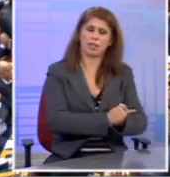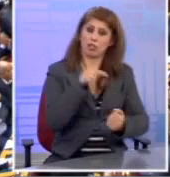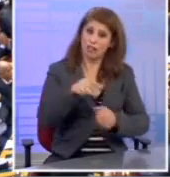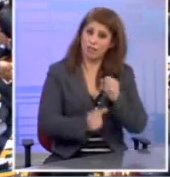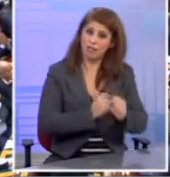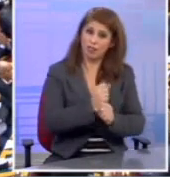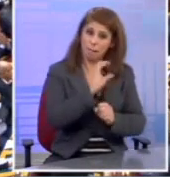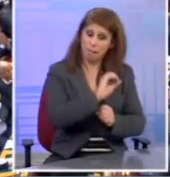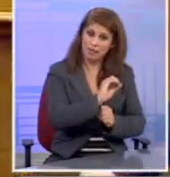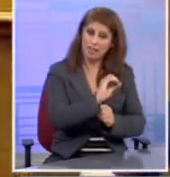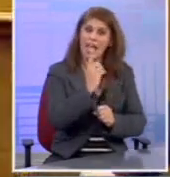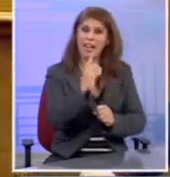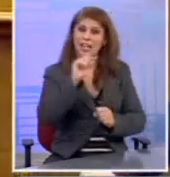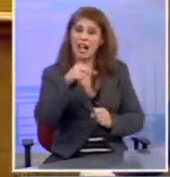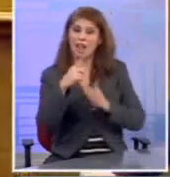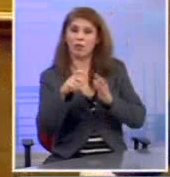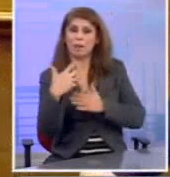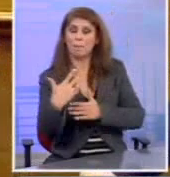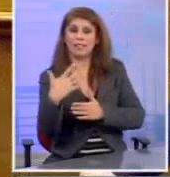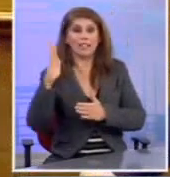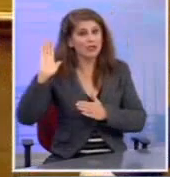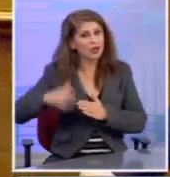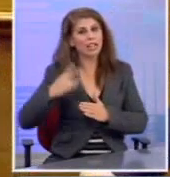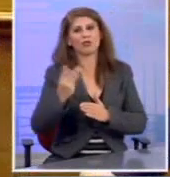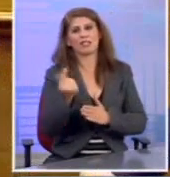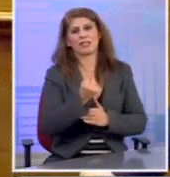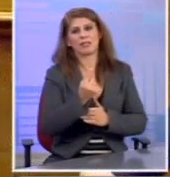φέτος για 0,175 και στο τέλος 3,5.